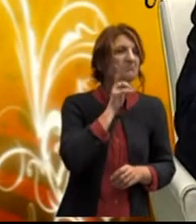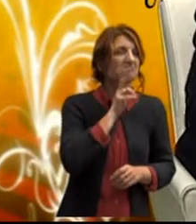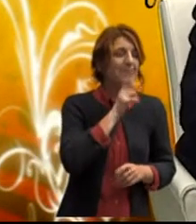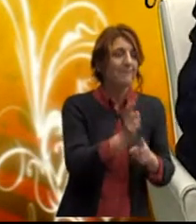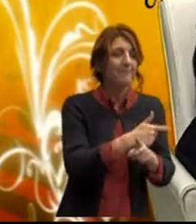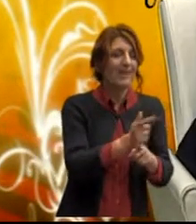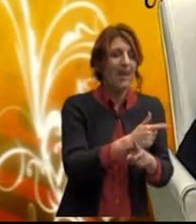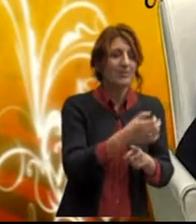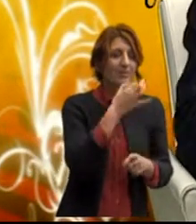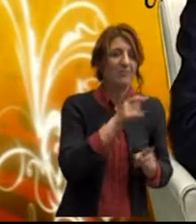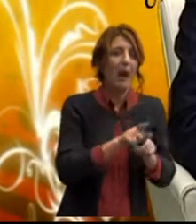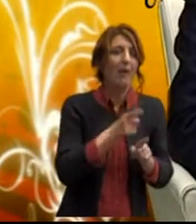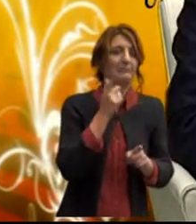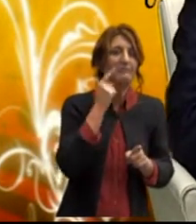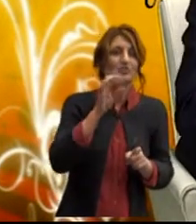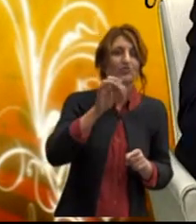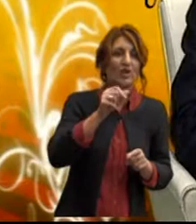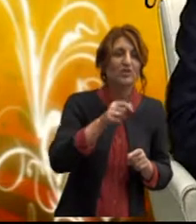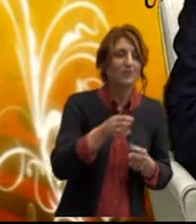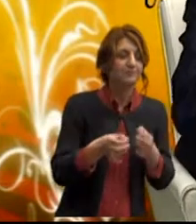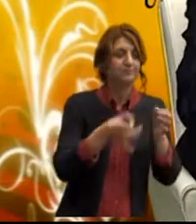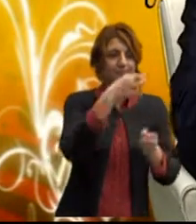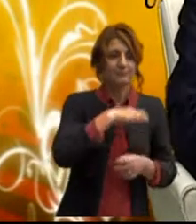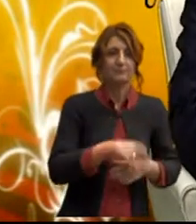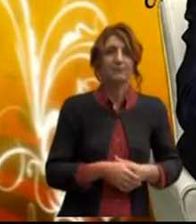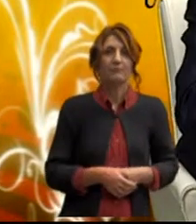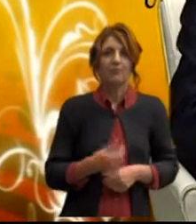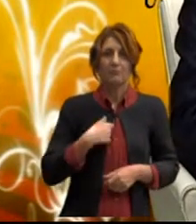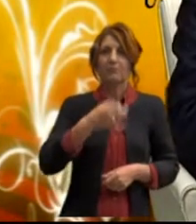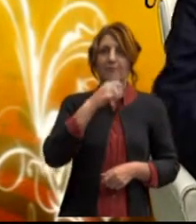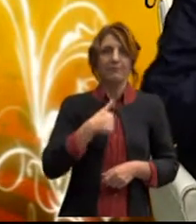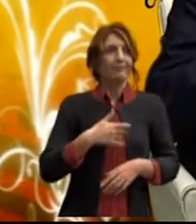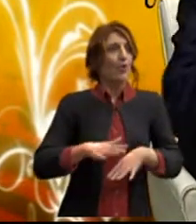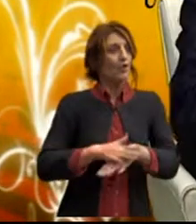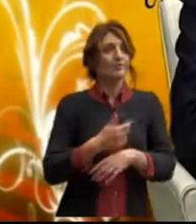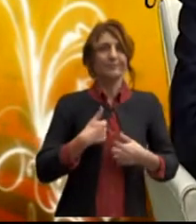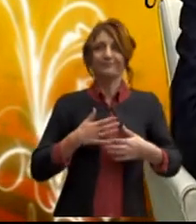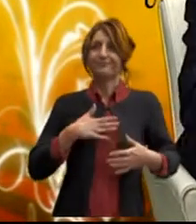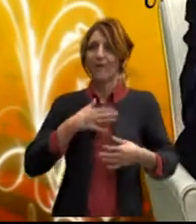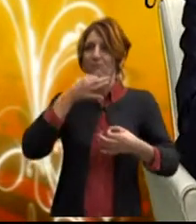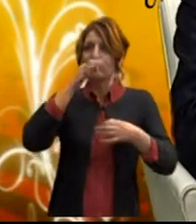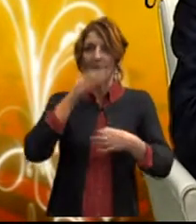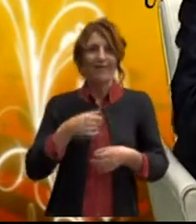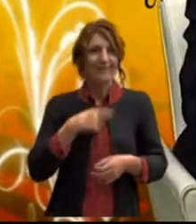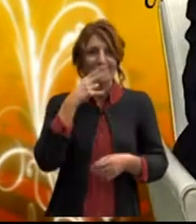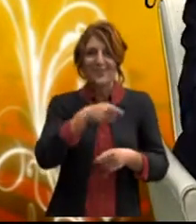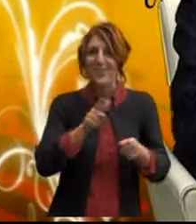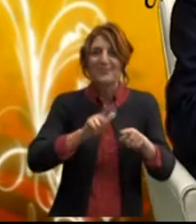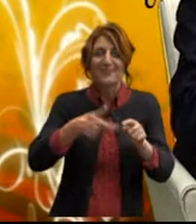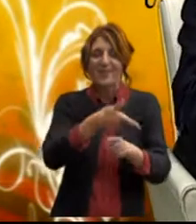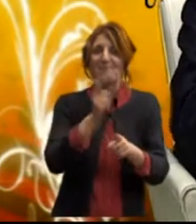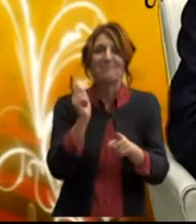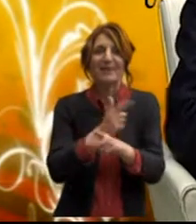nije antidepresiv, obični šećer u kapsuli. Ali pacijenti misle, dakle, da je to antidepresiv. Onda vidite da veliki broj